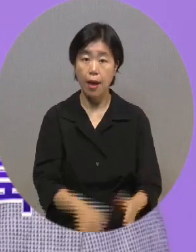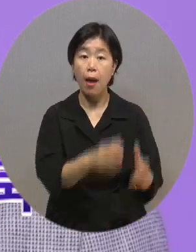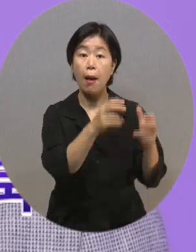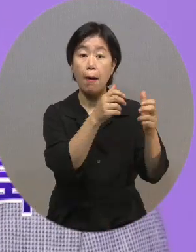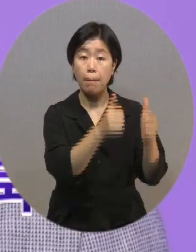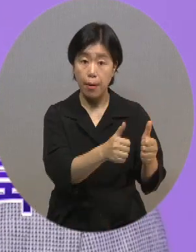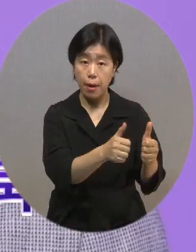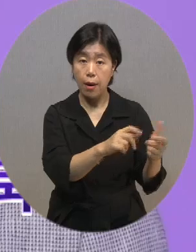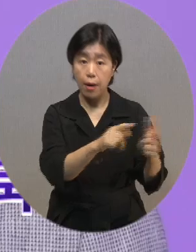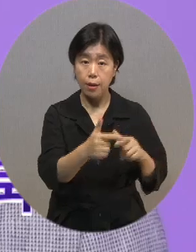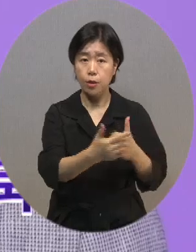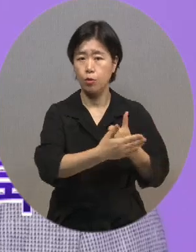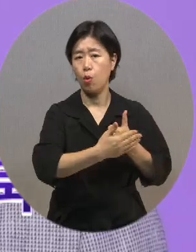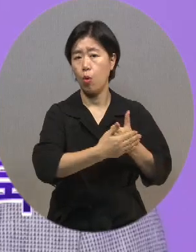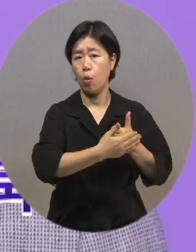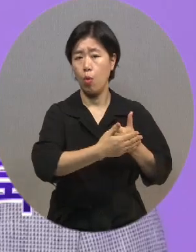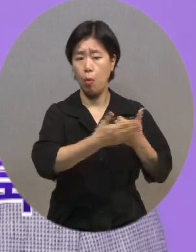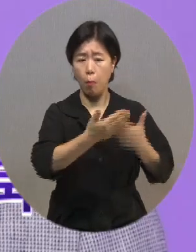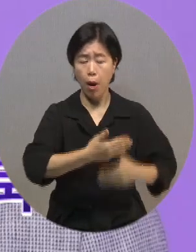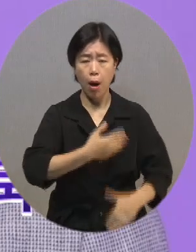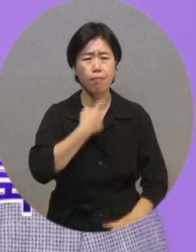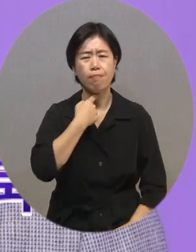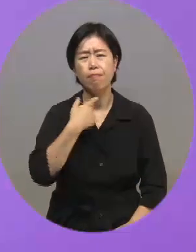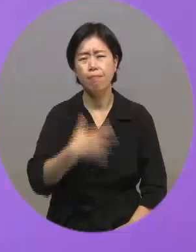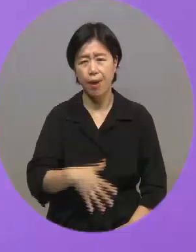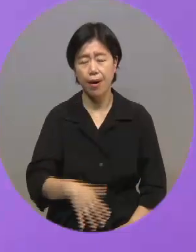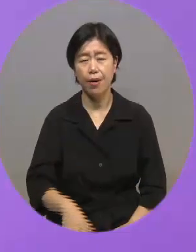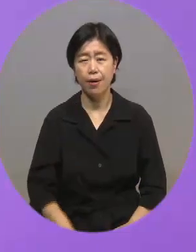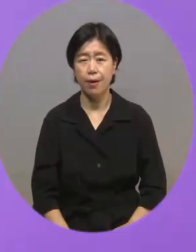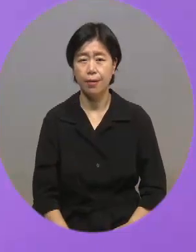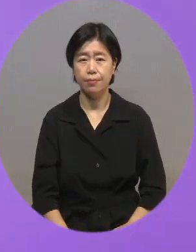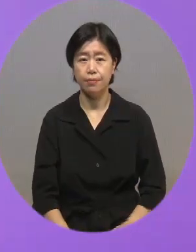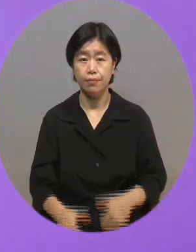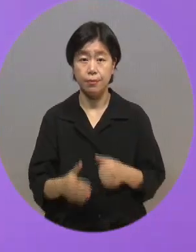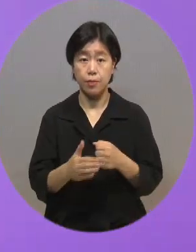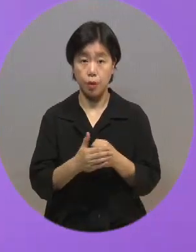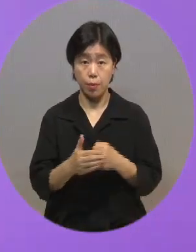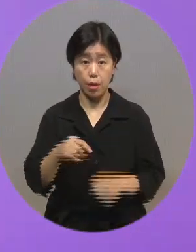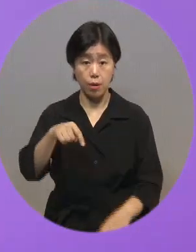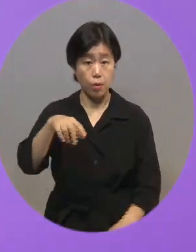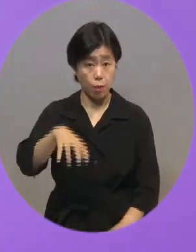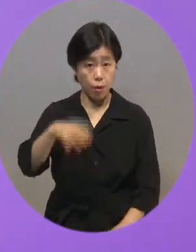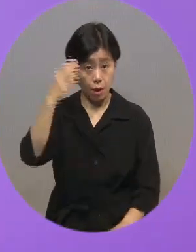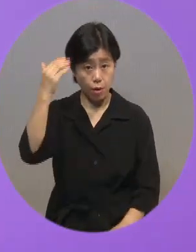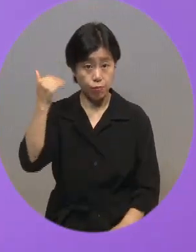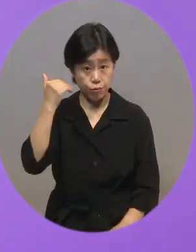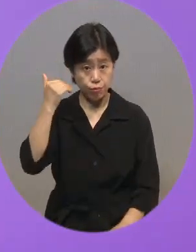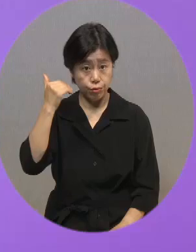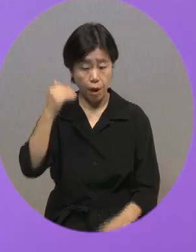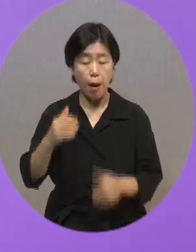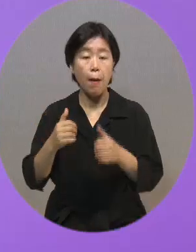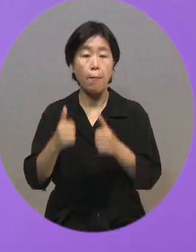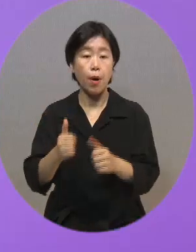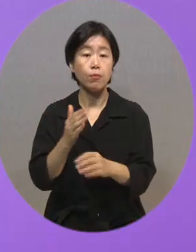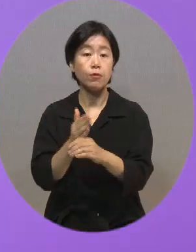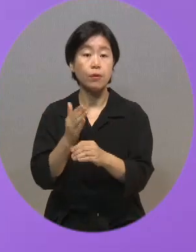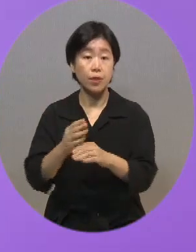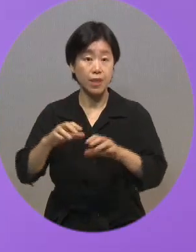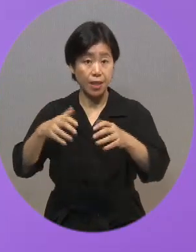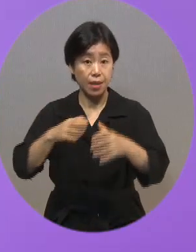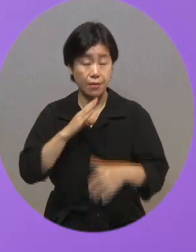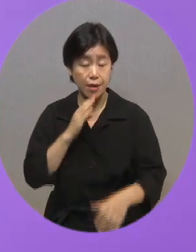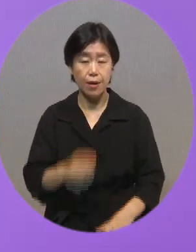법의 도움이나 보호를 받지 못하고 살아왔어요. 그래서 여기는 법치 국가가 아닙니까? 그래서 법치